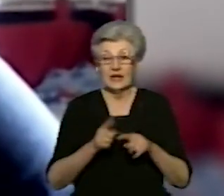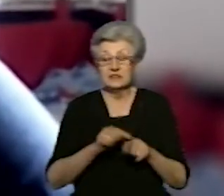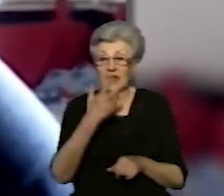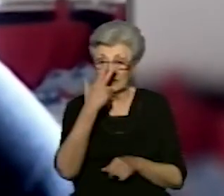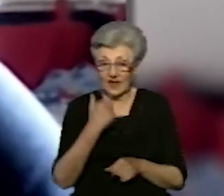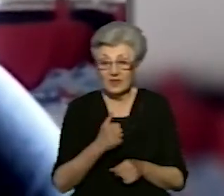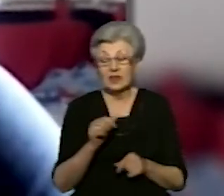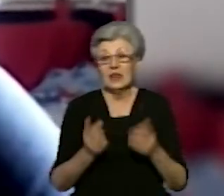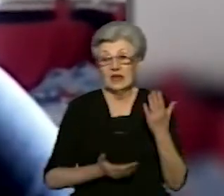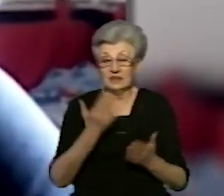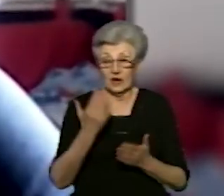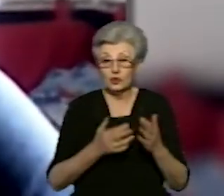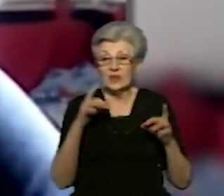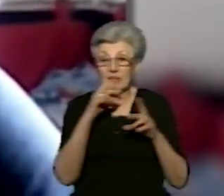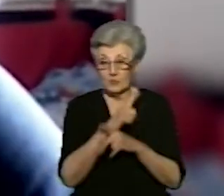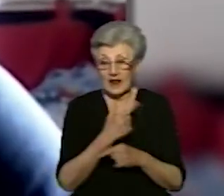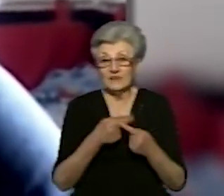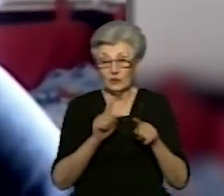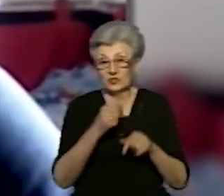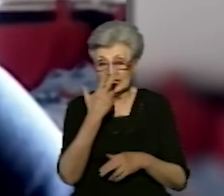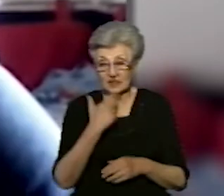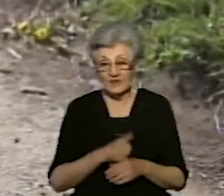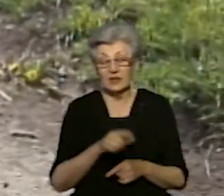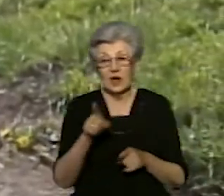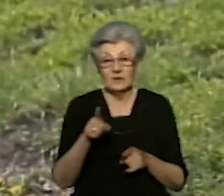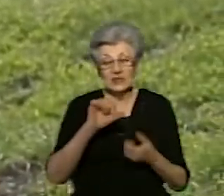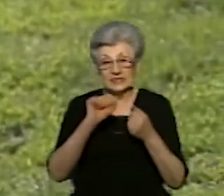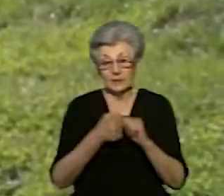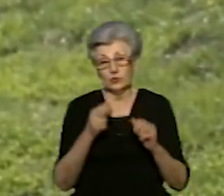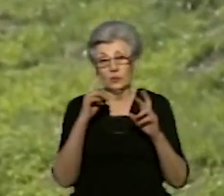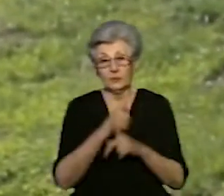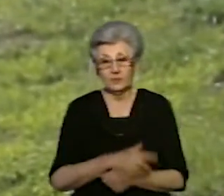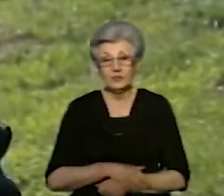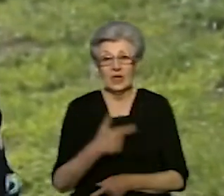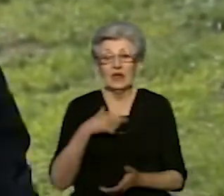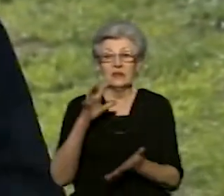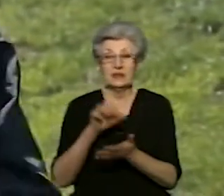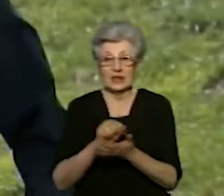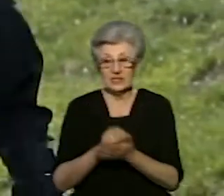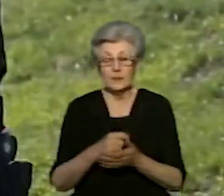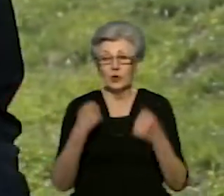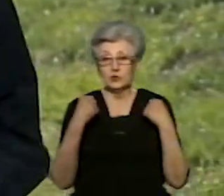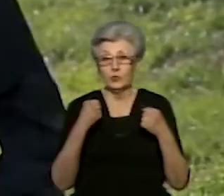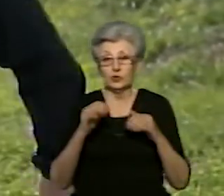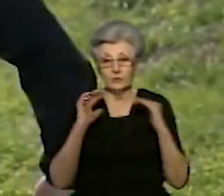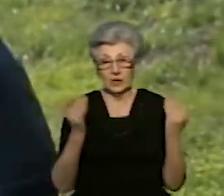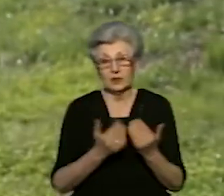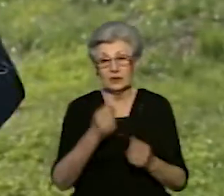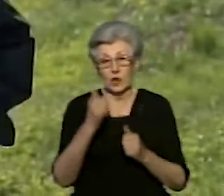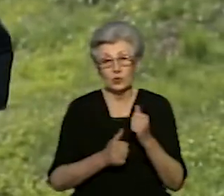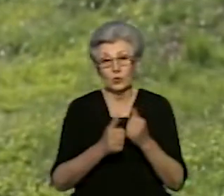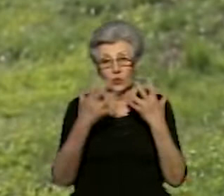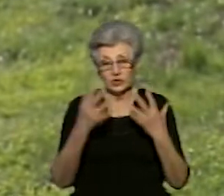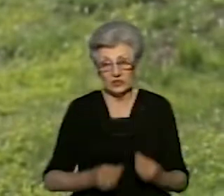якщо дитина виконує неправильно ці навики, вони запам'ятовуються. Я займаюся спортом на карантині кожен день. От зараз